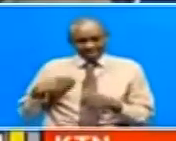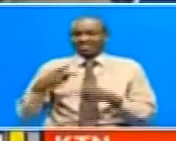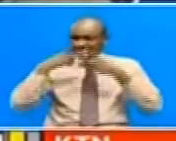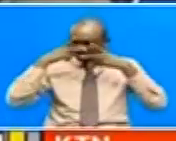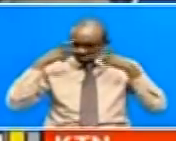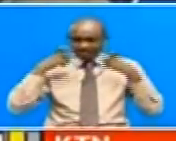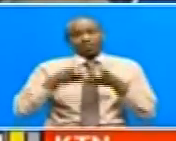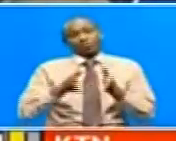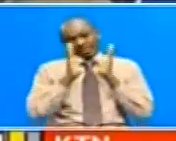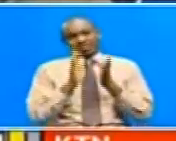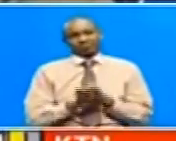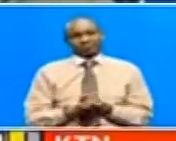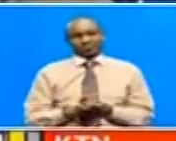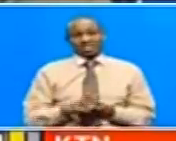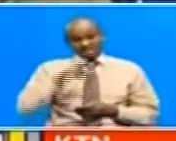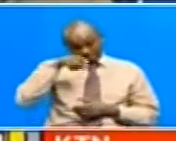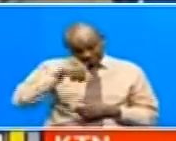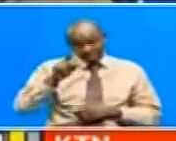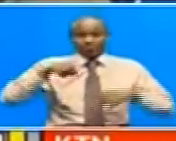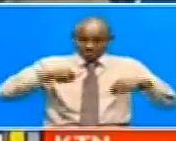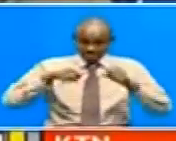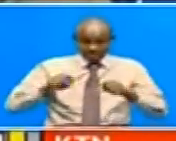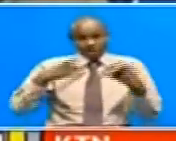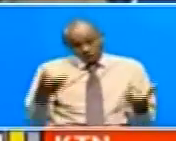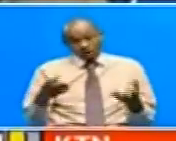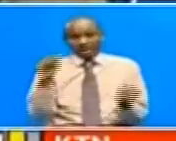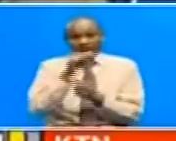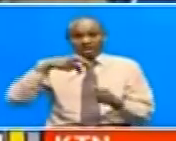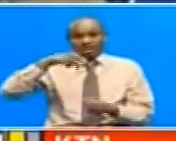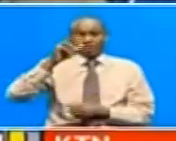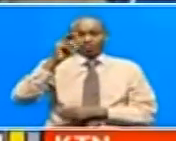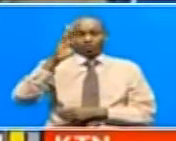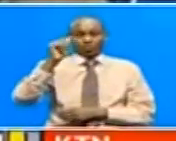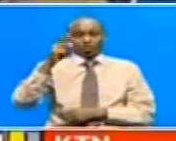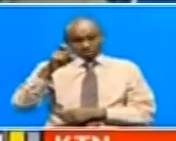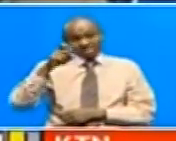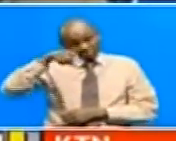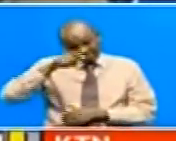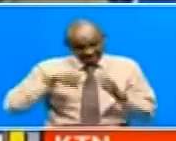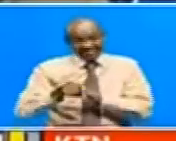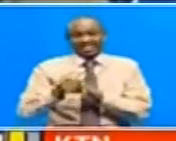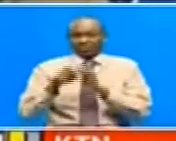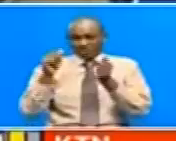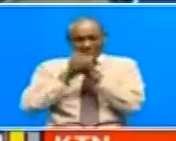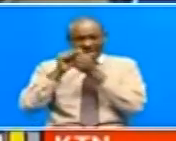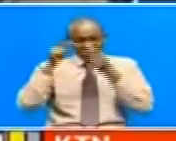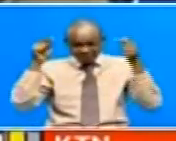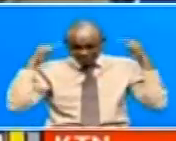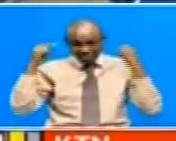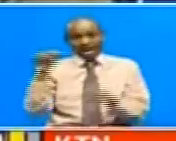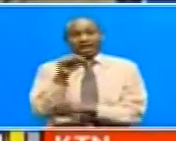kigaidi. Anaingia tuktuk ama probox iko tinted 200%.